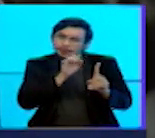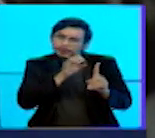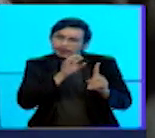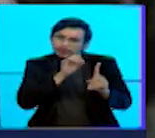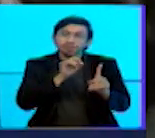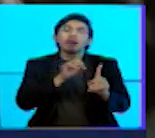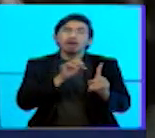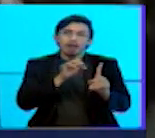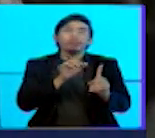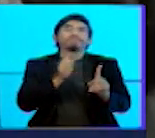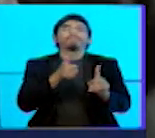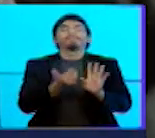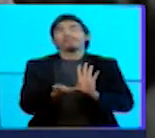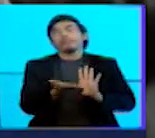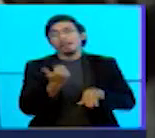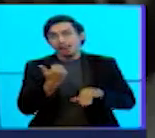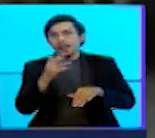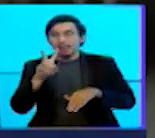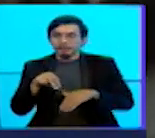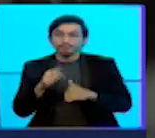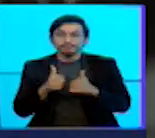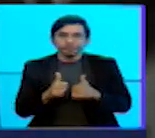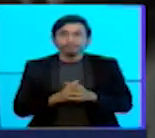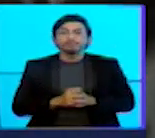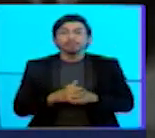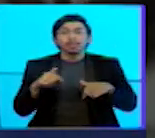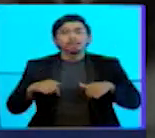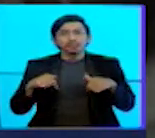penyemprotan desinfektan di sekitar area